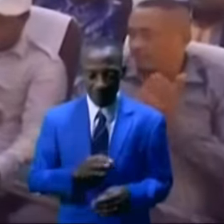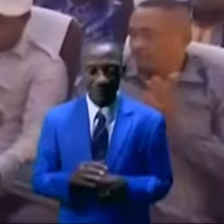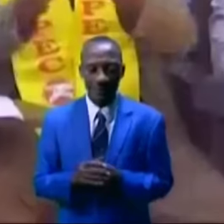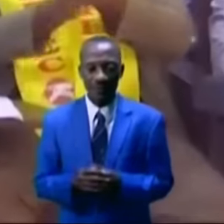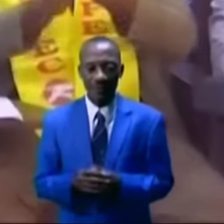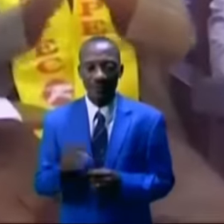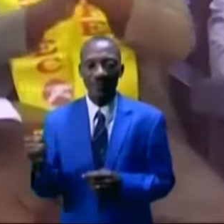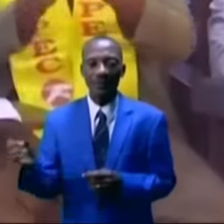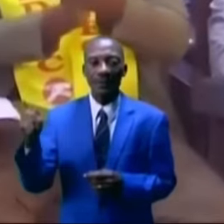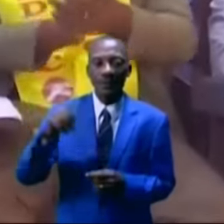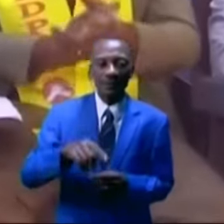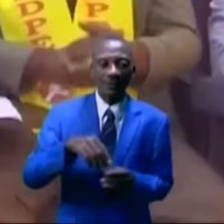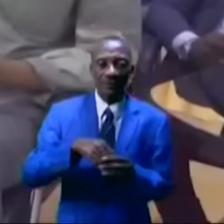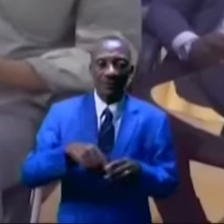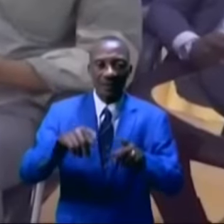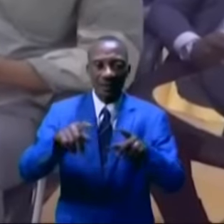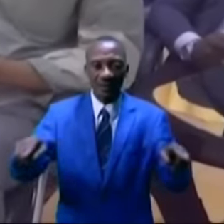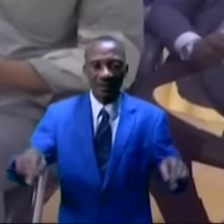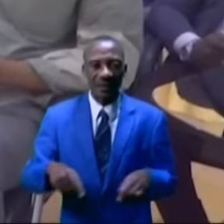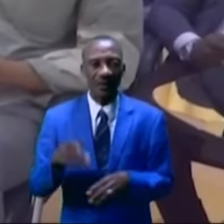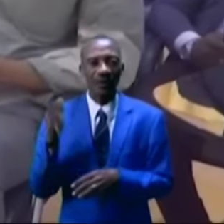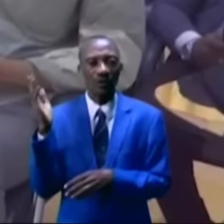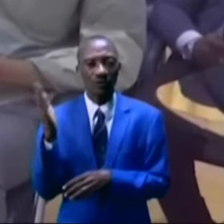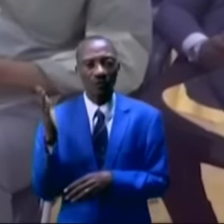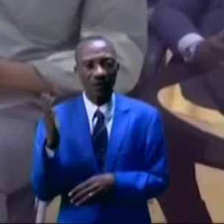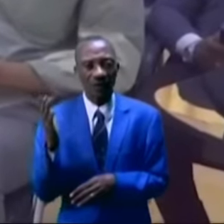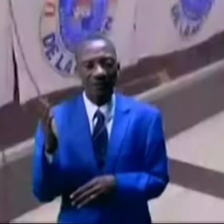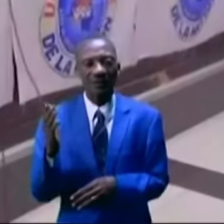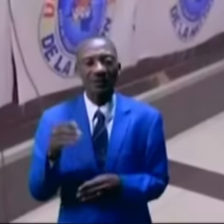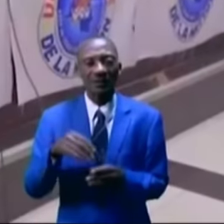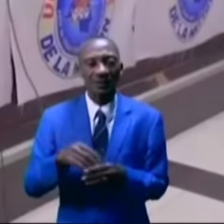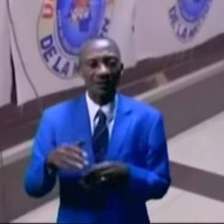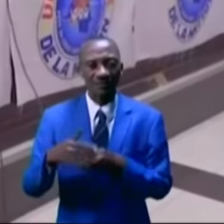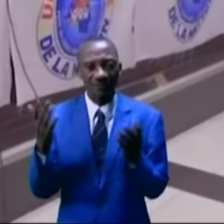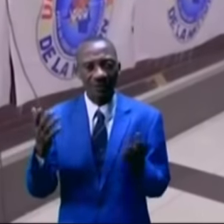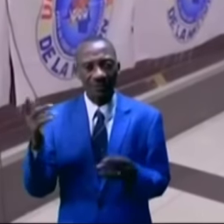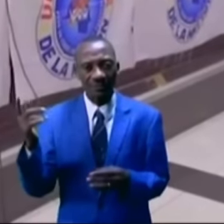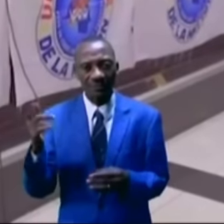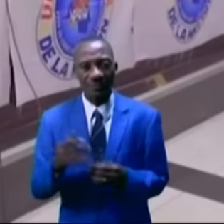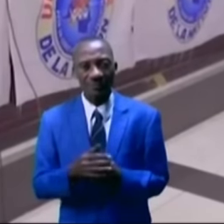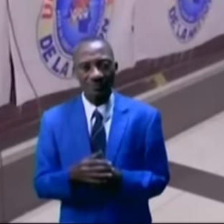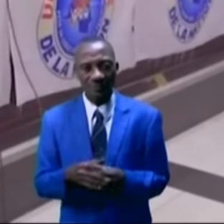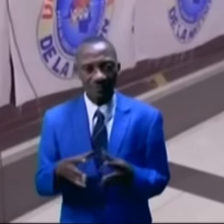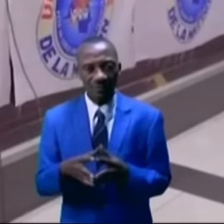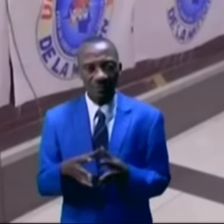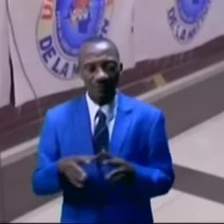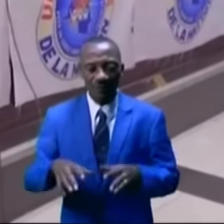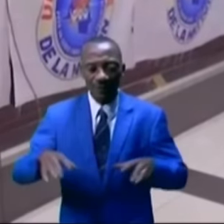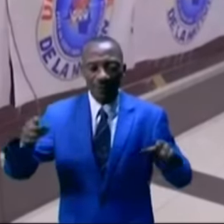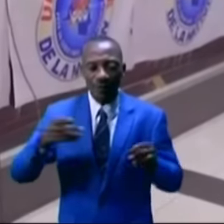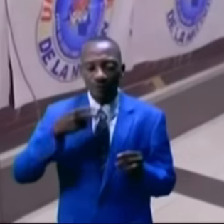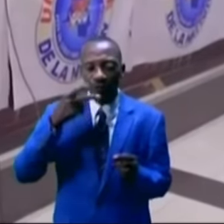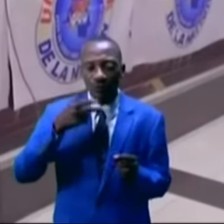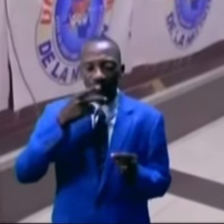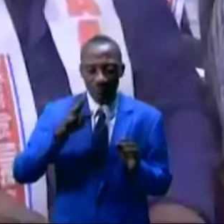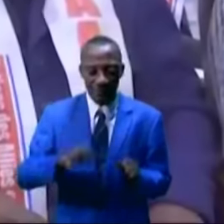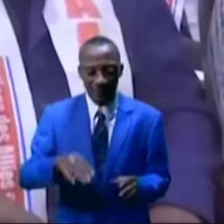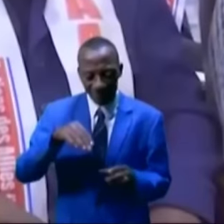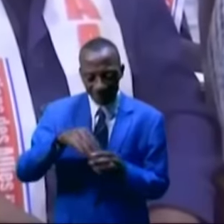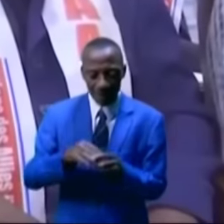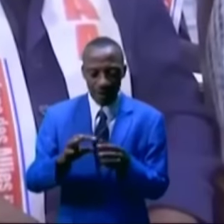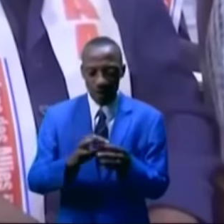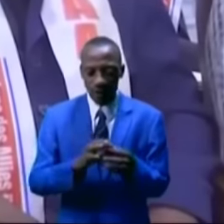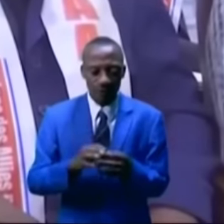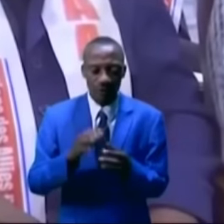des conférences Reine de la Paix à la Gombe. Le membre de la majorité extra-parlementaire de l'Union Sacrée de la Nation,